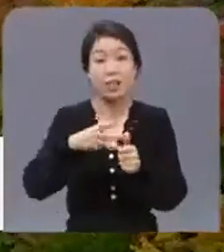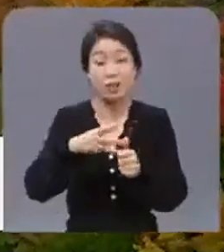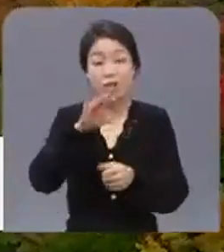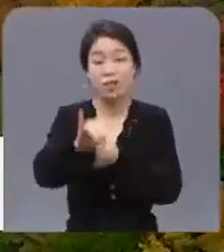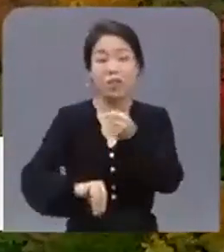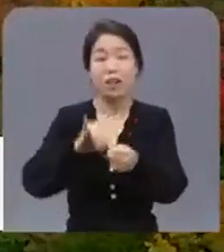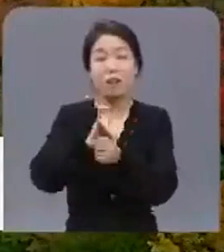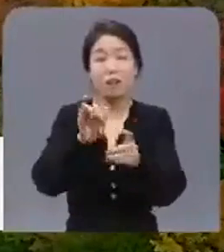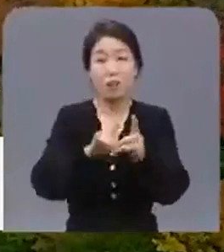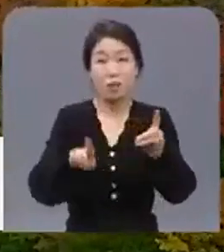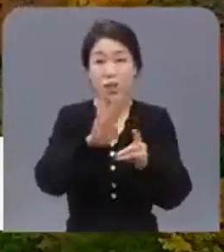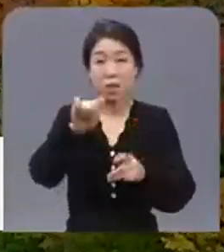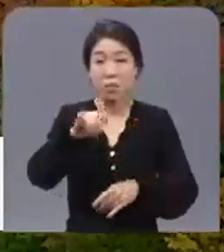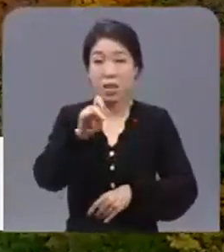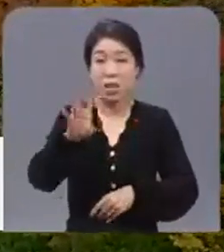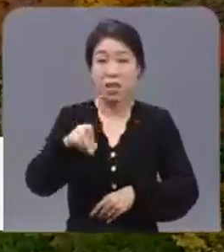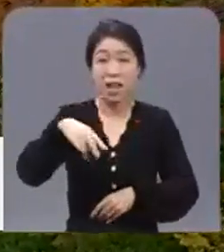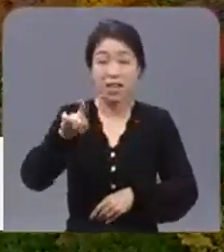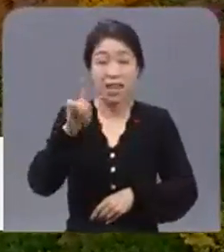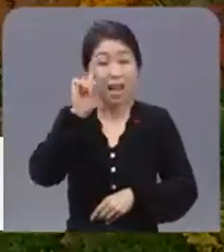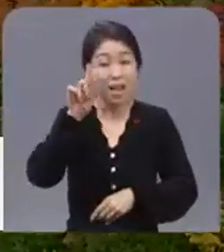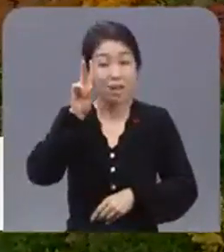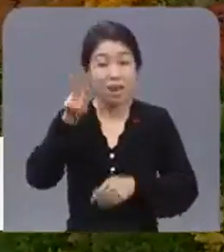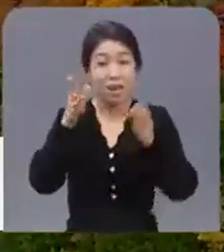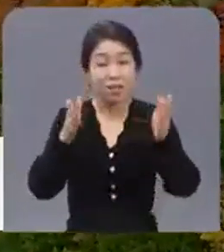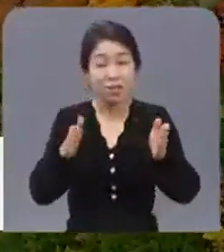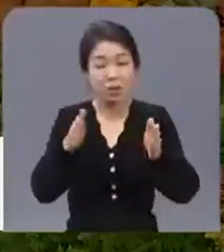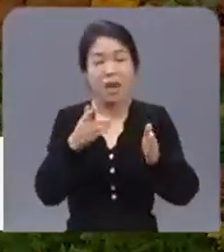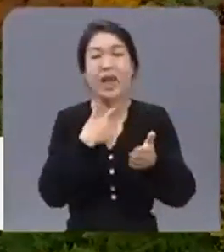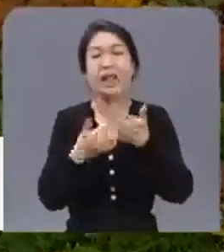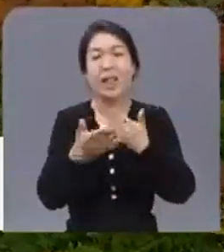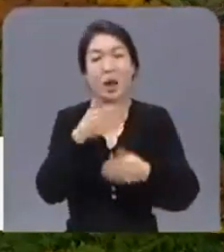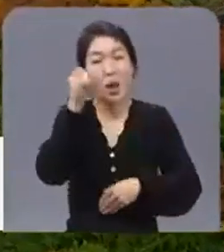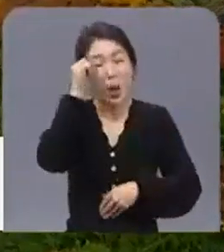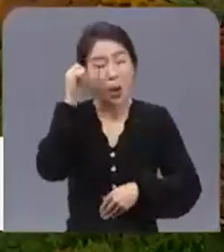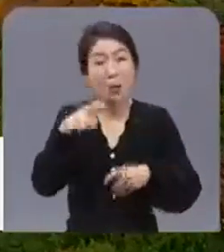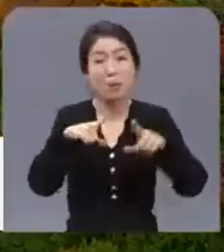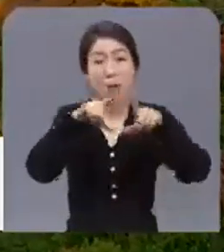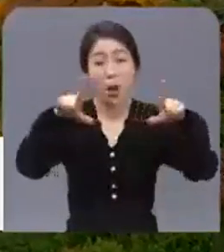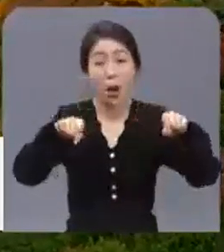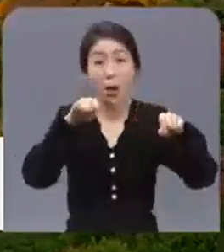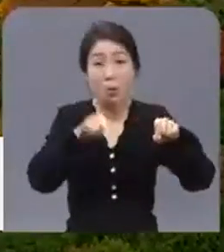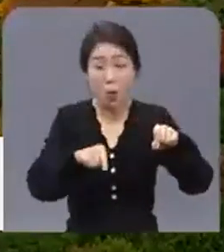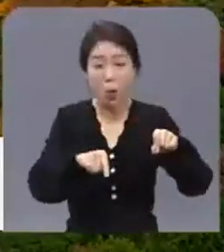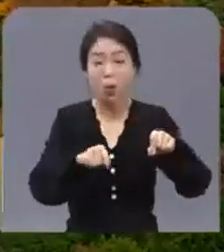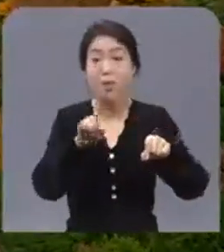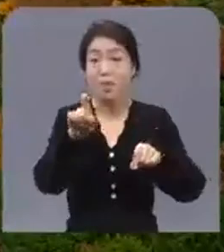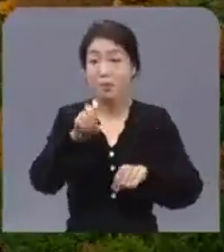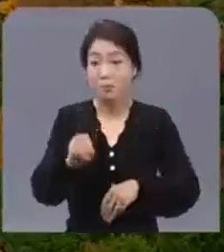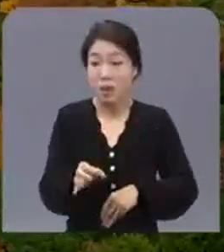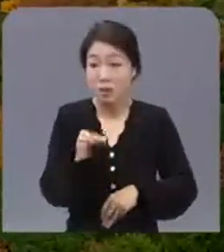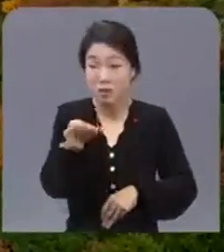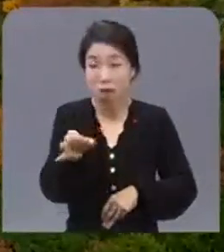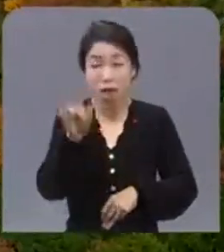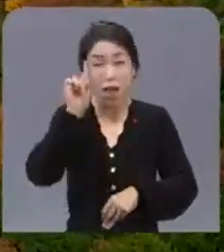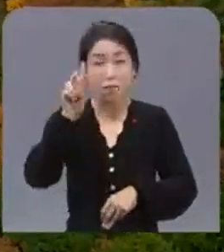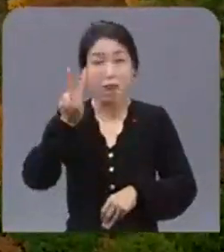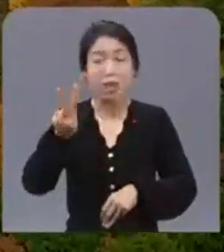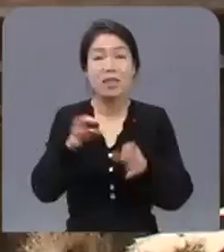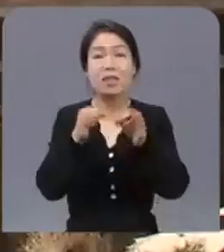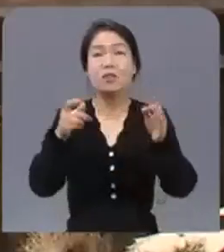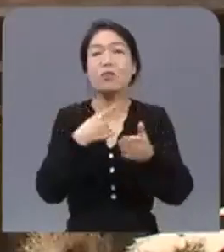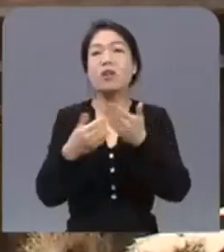천년고찰 백양사 템플스테이를 답례품으로 내놓았습니다 10만원만 기부해도 1박 2일 체험권을 받을 수 있는